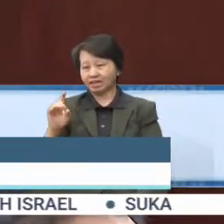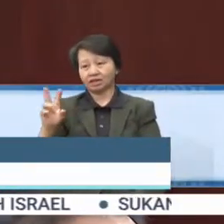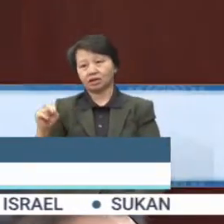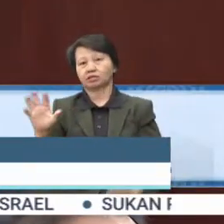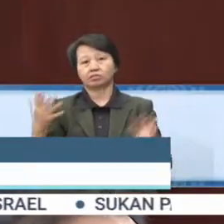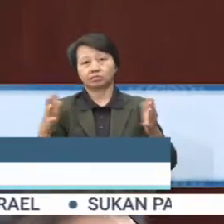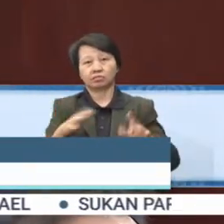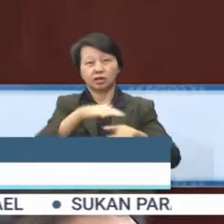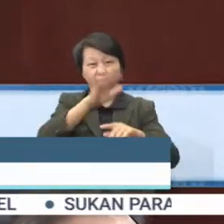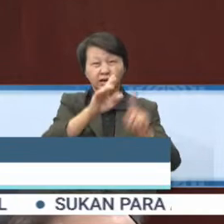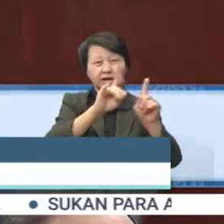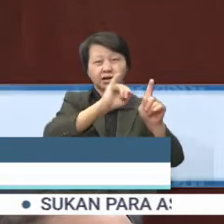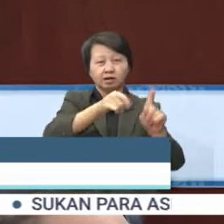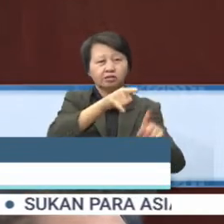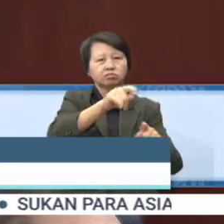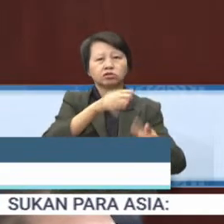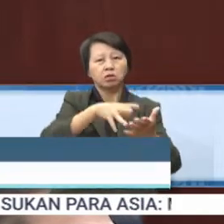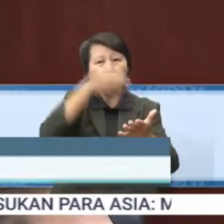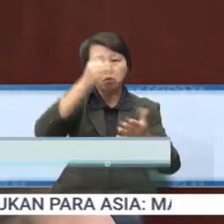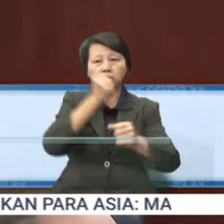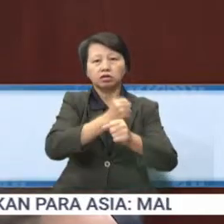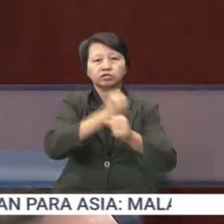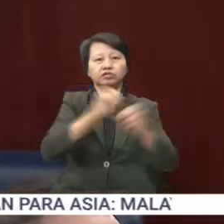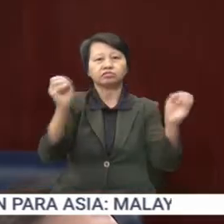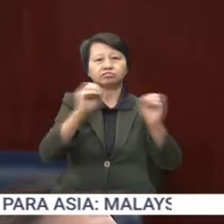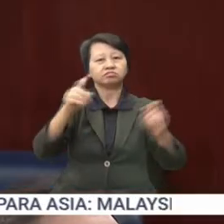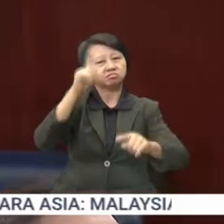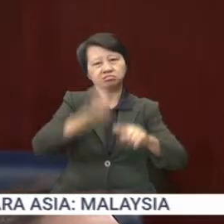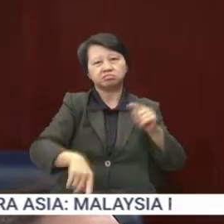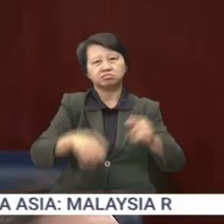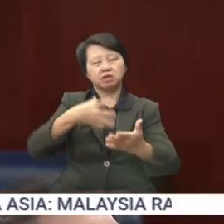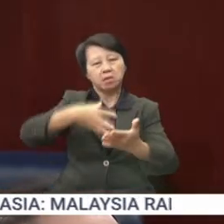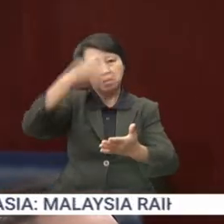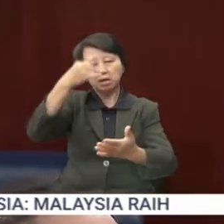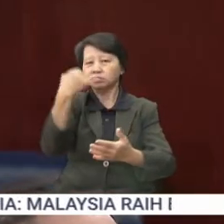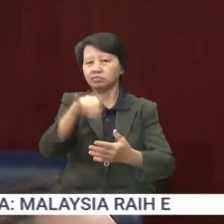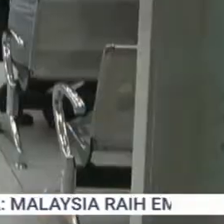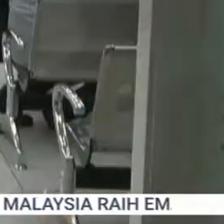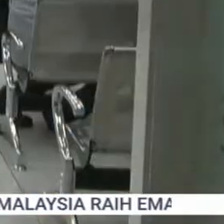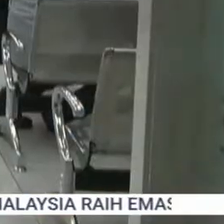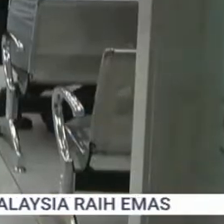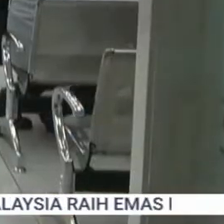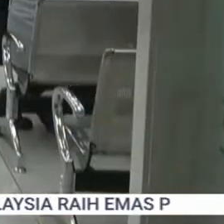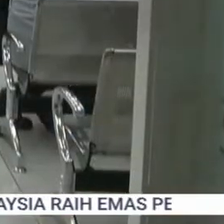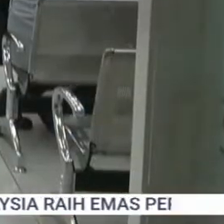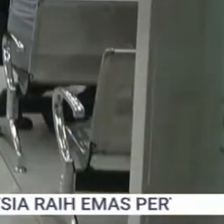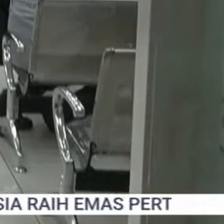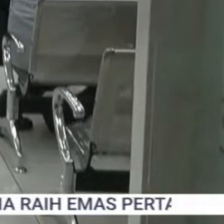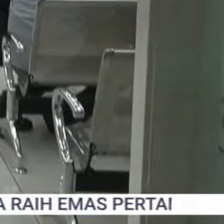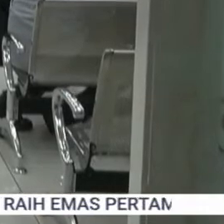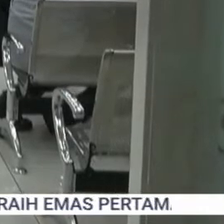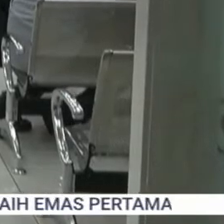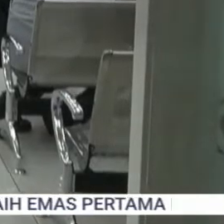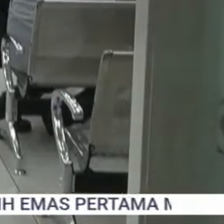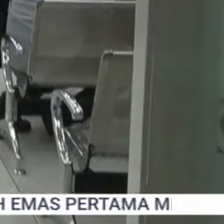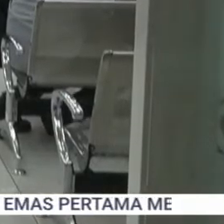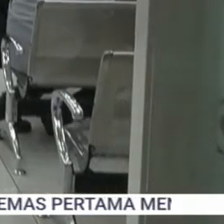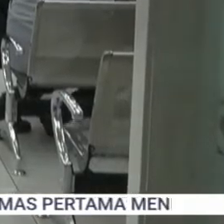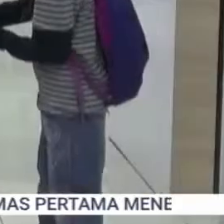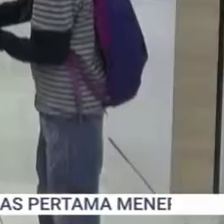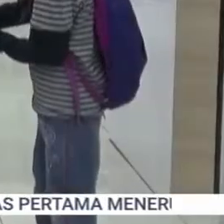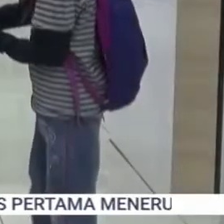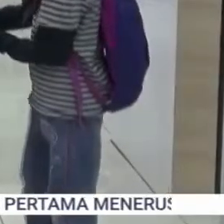negara beliau menjawab soalan tambahan Tawau luufui yang mendakwa 1 juta rakyat di Sabah tidak